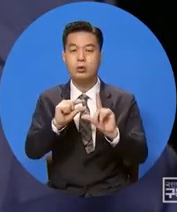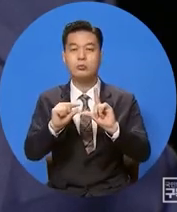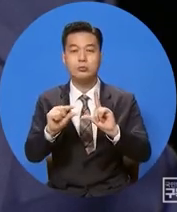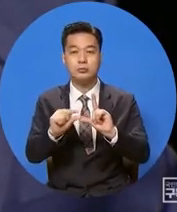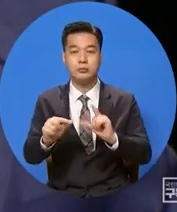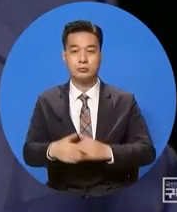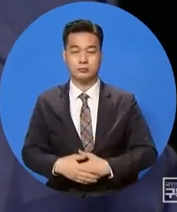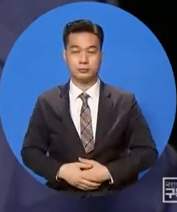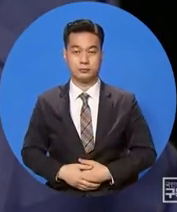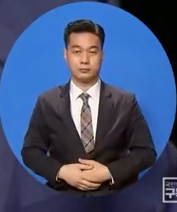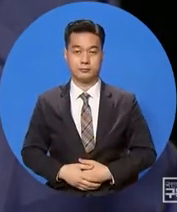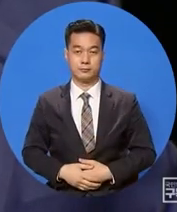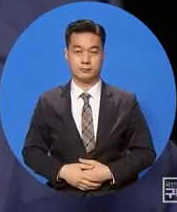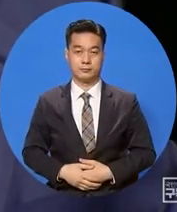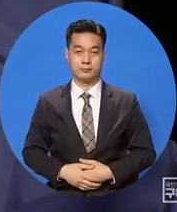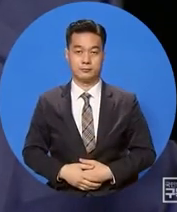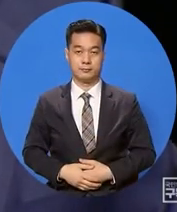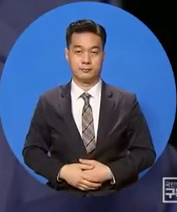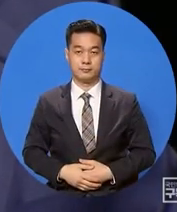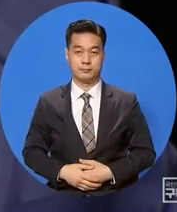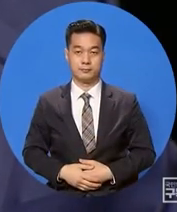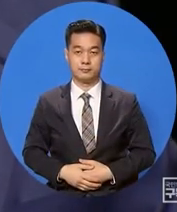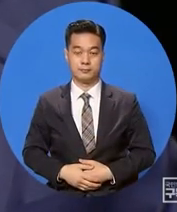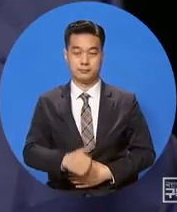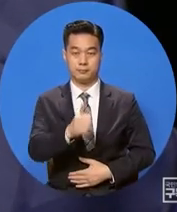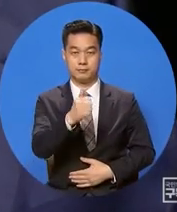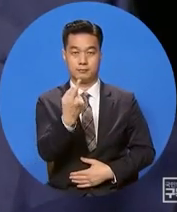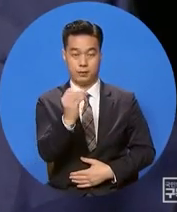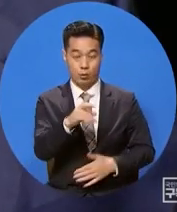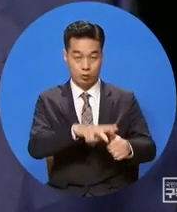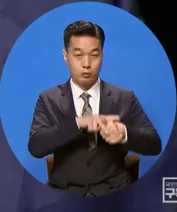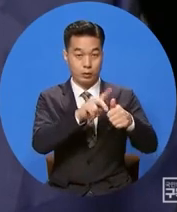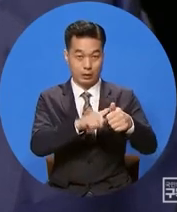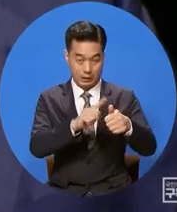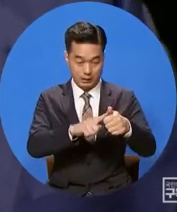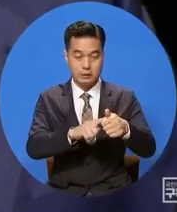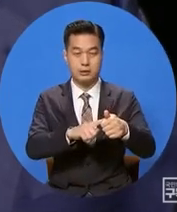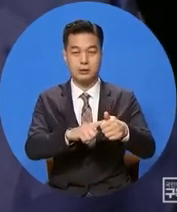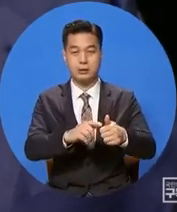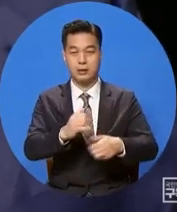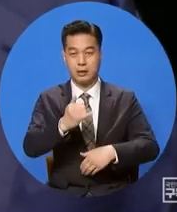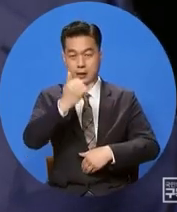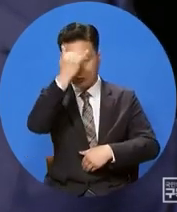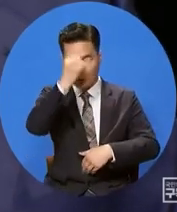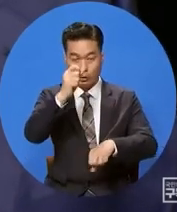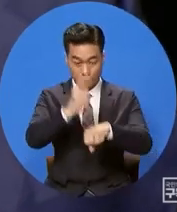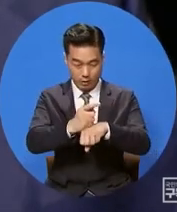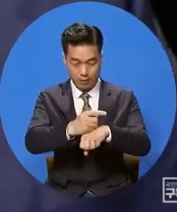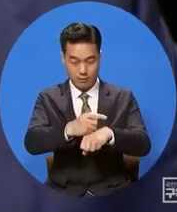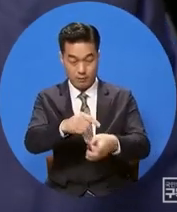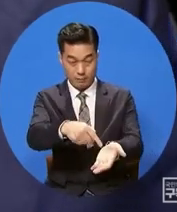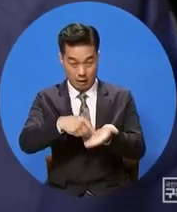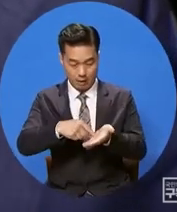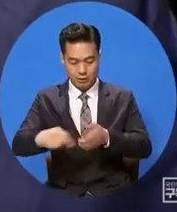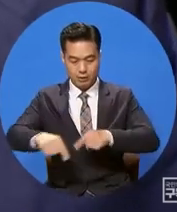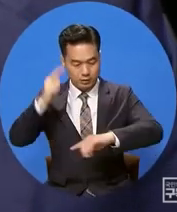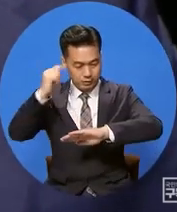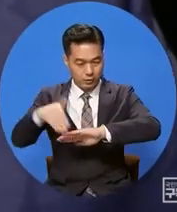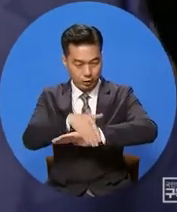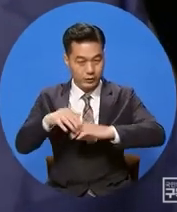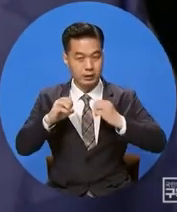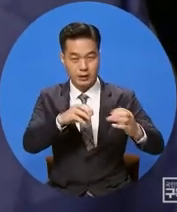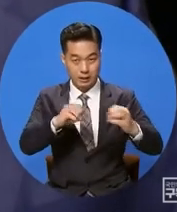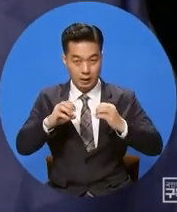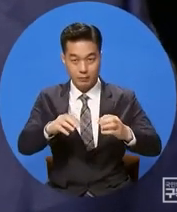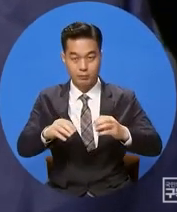점에서? 아니 우리 홍 후보님 같이 이렇게 인신공격 안 하고 정책 가지고 얘기하면